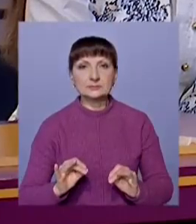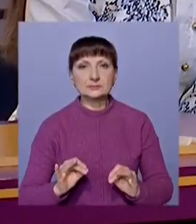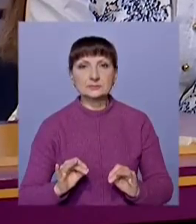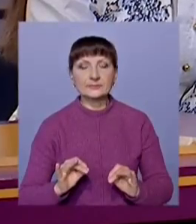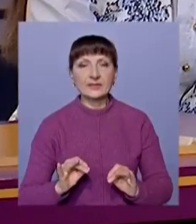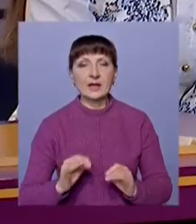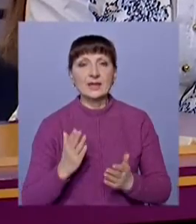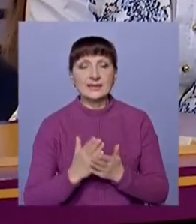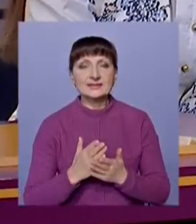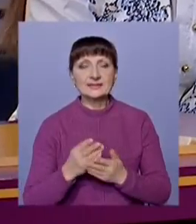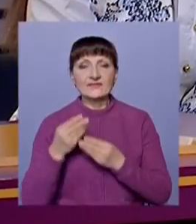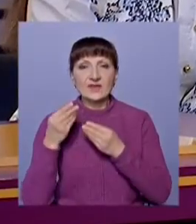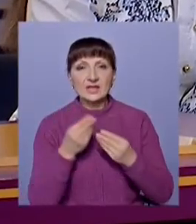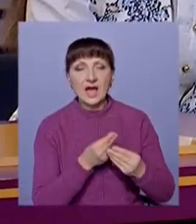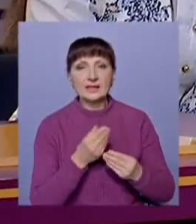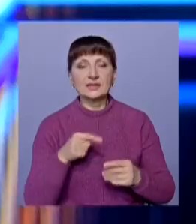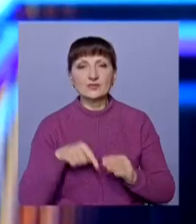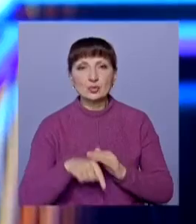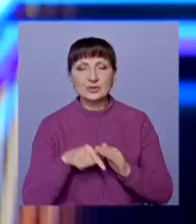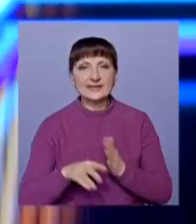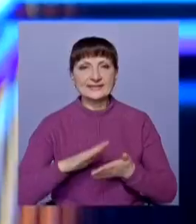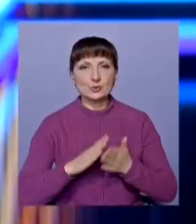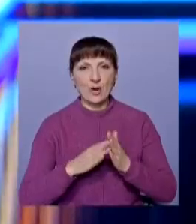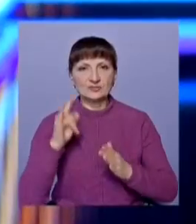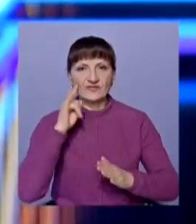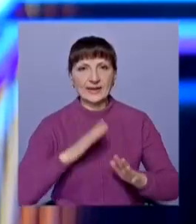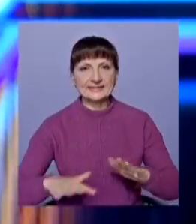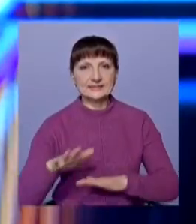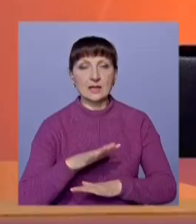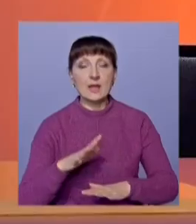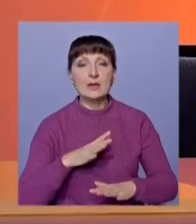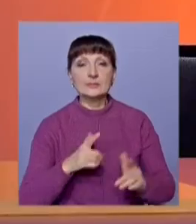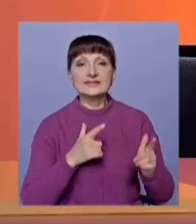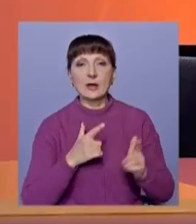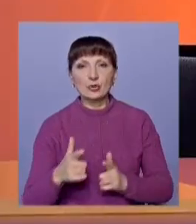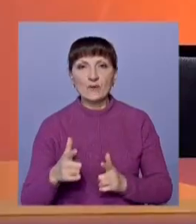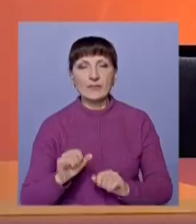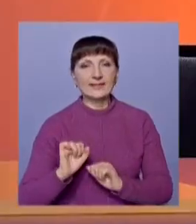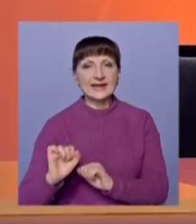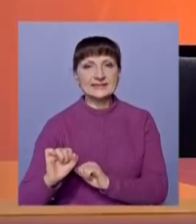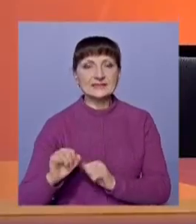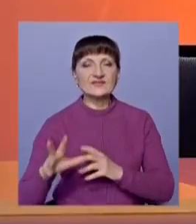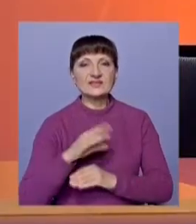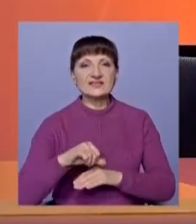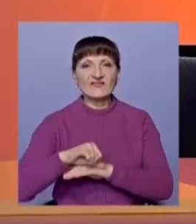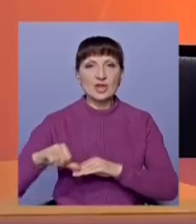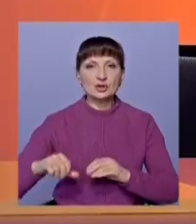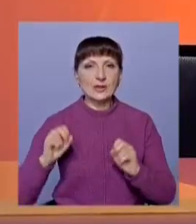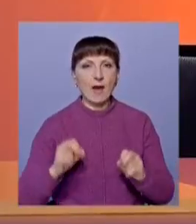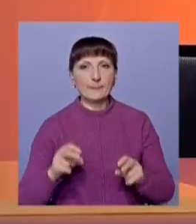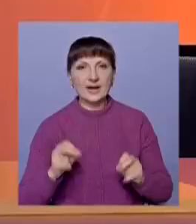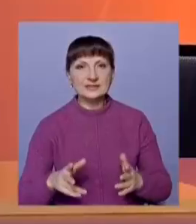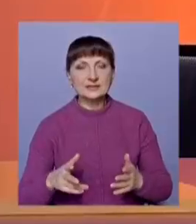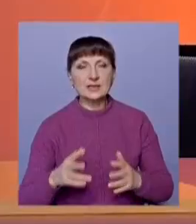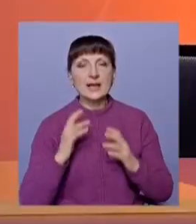свой отпечаток накладывает на внутреннюю ситуацию в стране. И вот быть готовым отразить вот эти все внешние угрозы, при